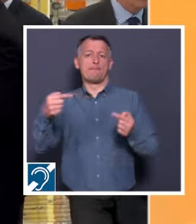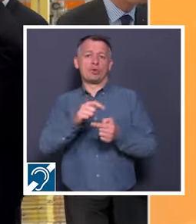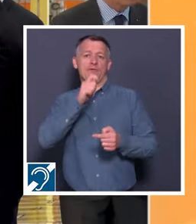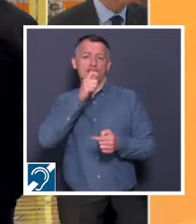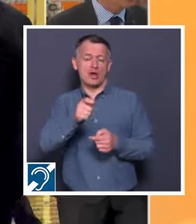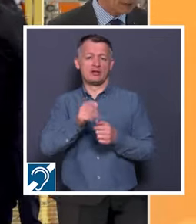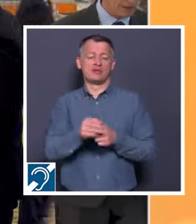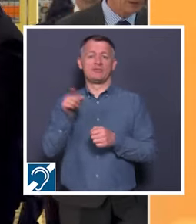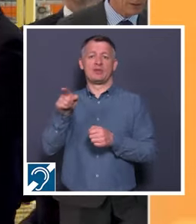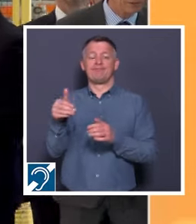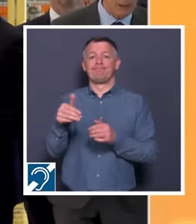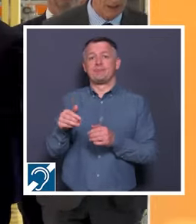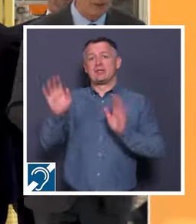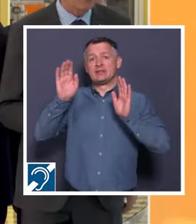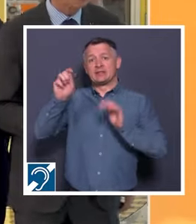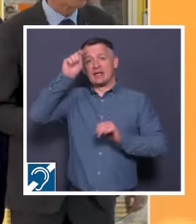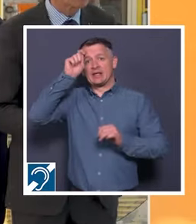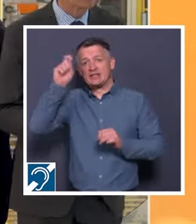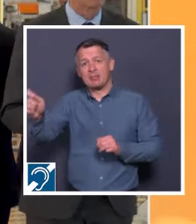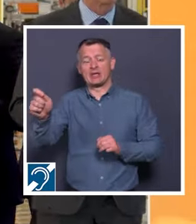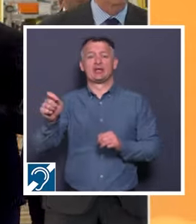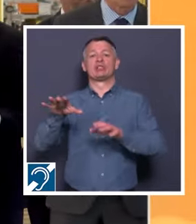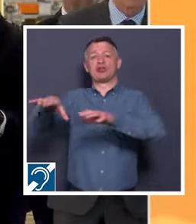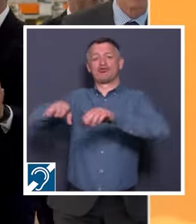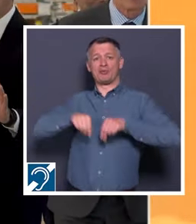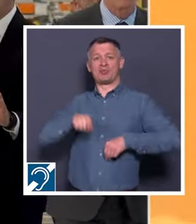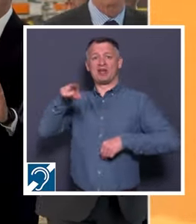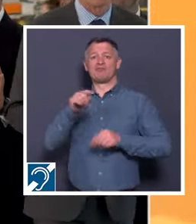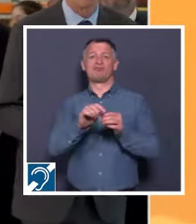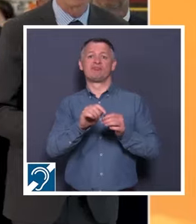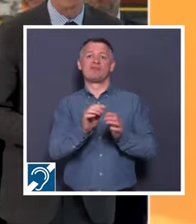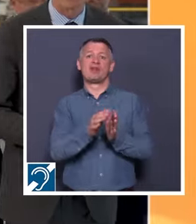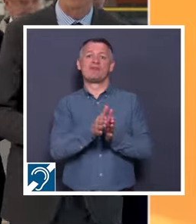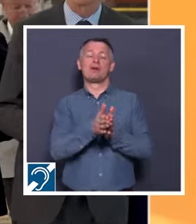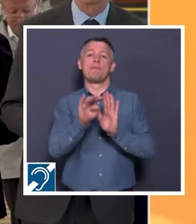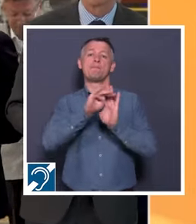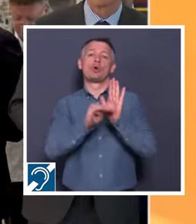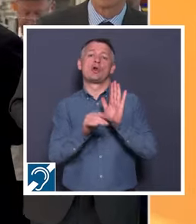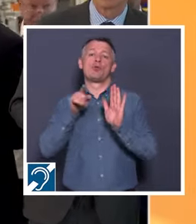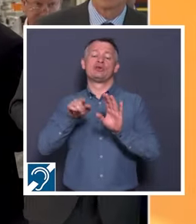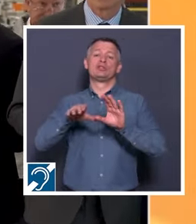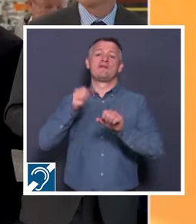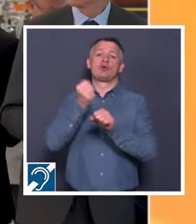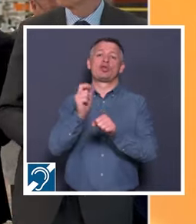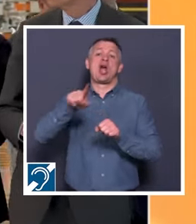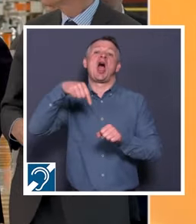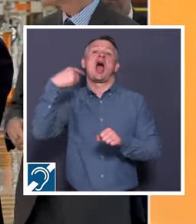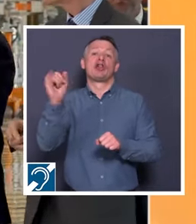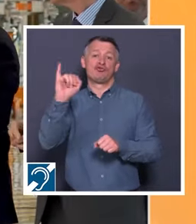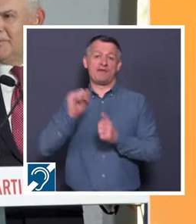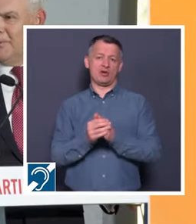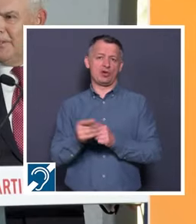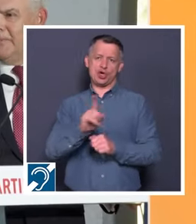asculte agenda sau să accepte că agenda lor este făcută de altcineva. Nu e corect, nu e